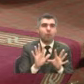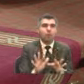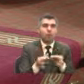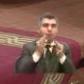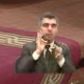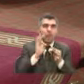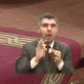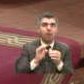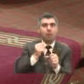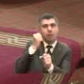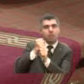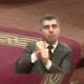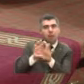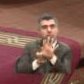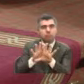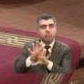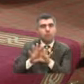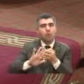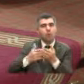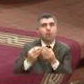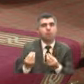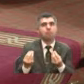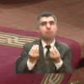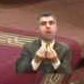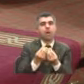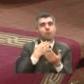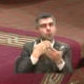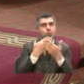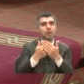نعمل بتشاور مع المكونات والقطاع المعني بالأمر. وشكرا.